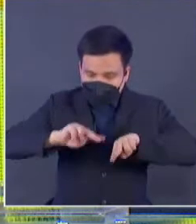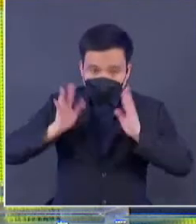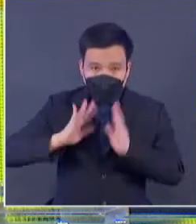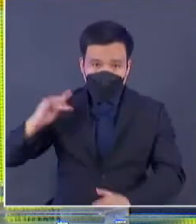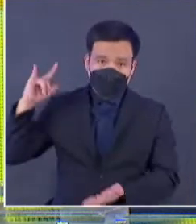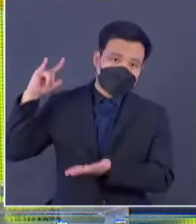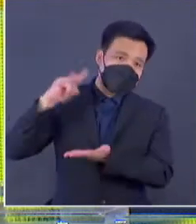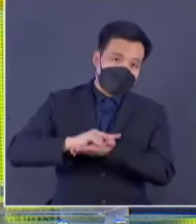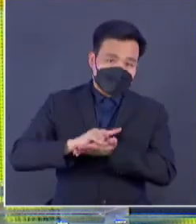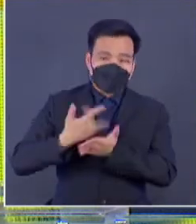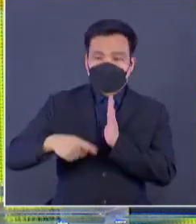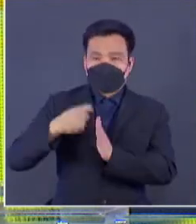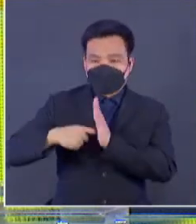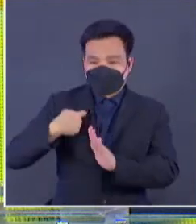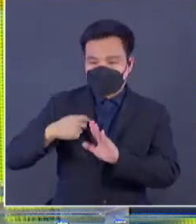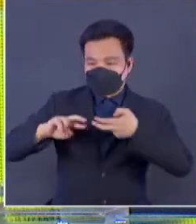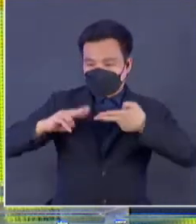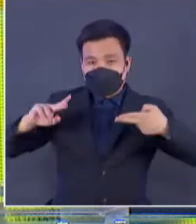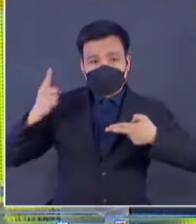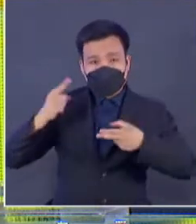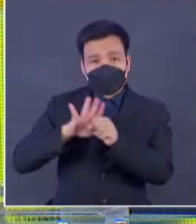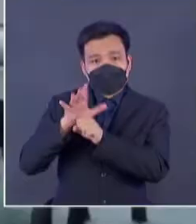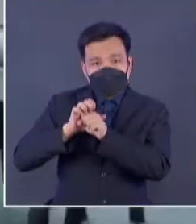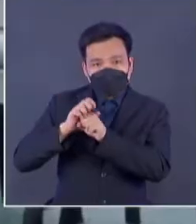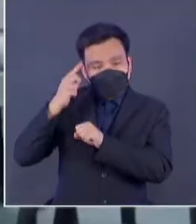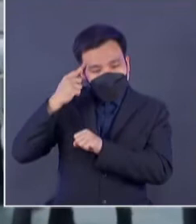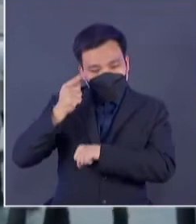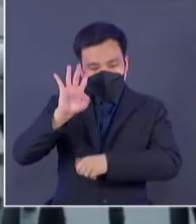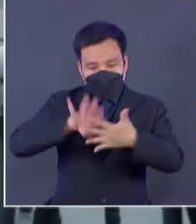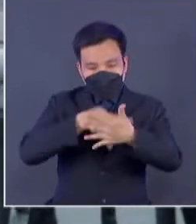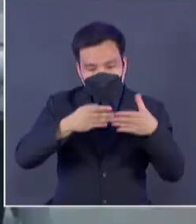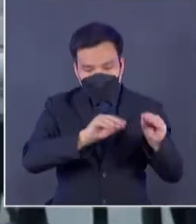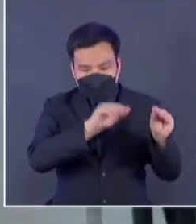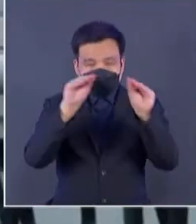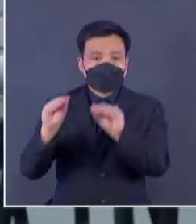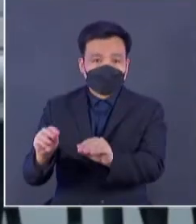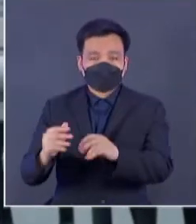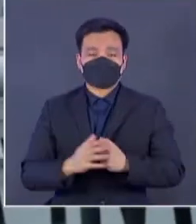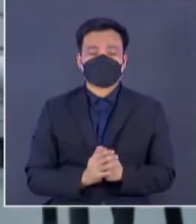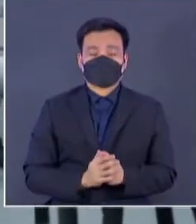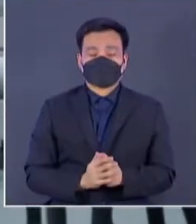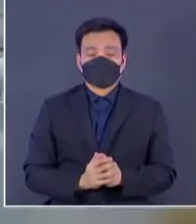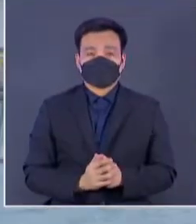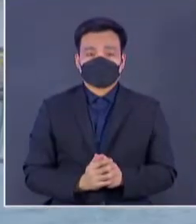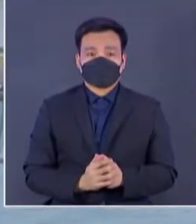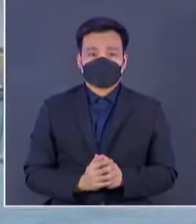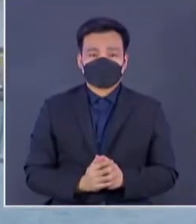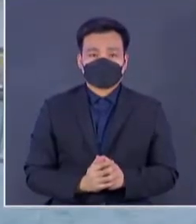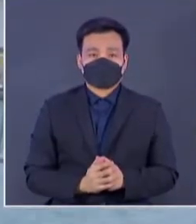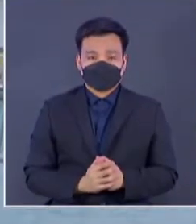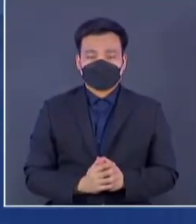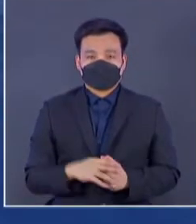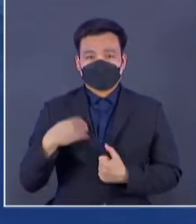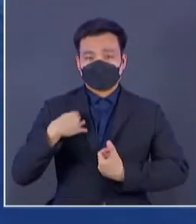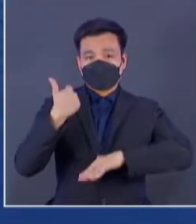ได้แล้วทำให้แผนการนี้อาจจะต้องเลื่อนออกไปอีกหรือเปล่านะครับ1นายศราวุธแก้วตาทิพย์อธิบดีกรมเชื้อเพลิง